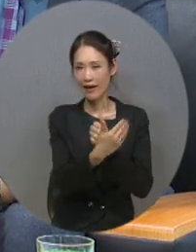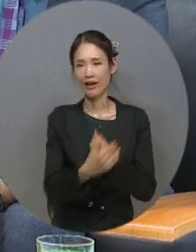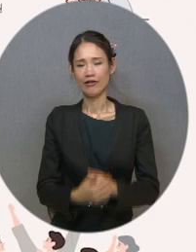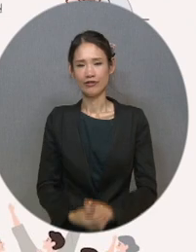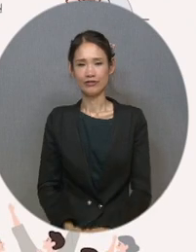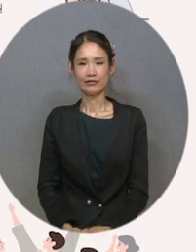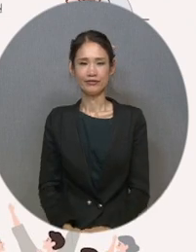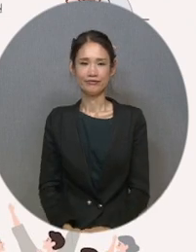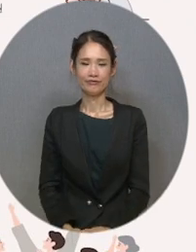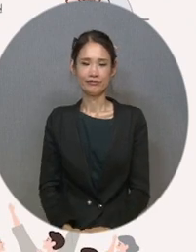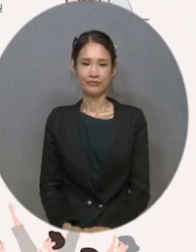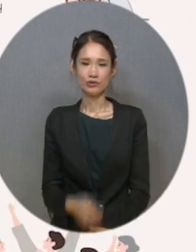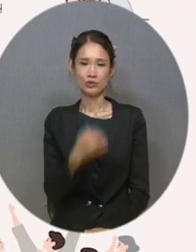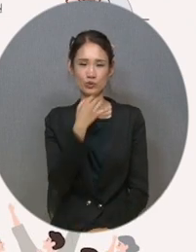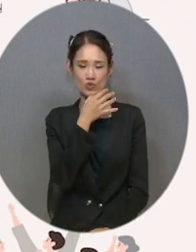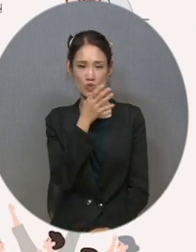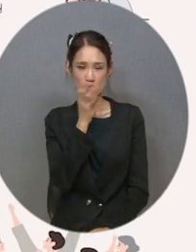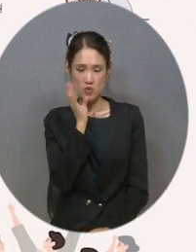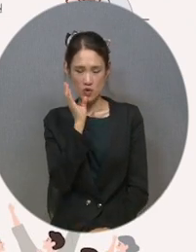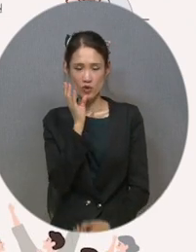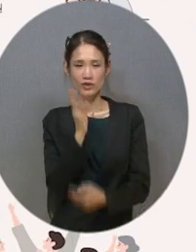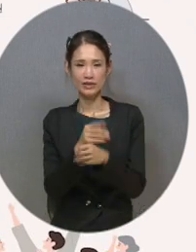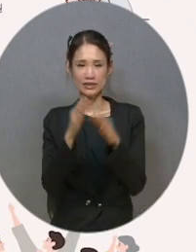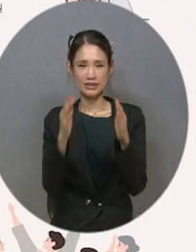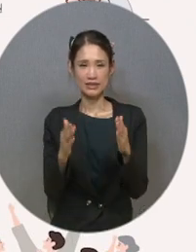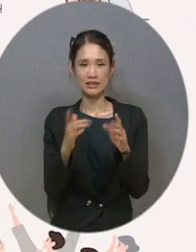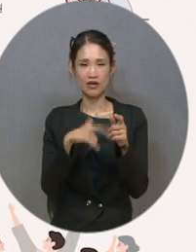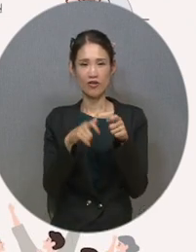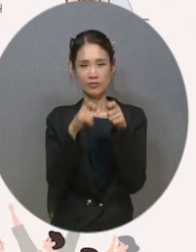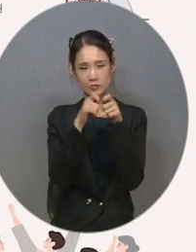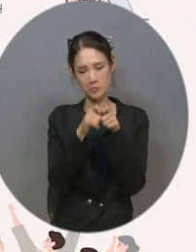태아기부터 노년기에 이르기까지 촘촘한